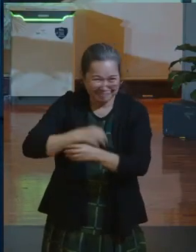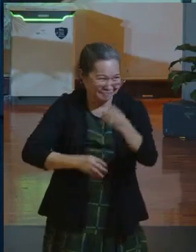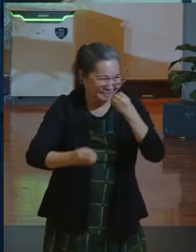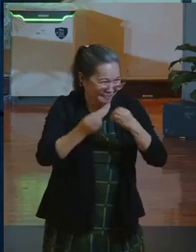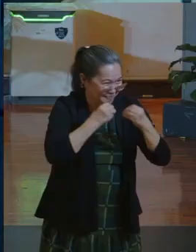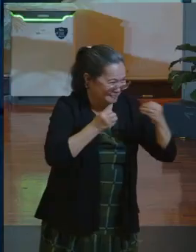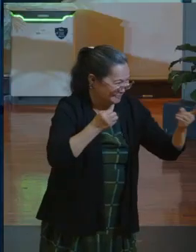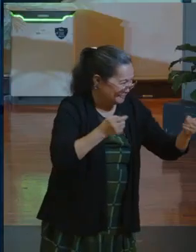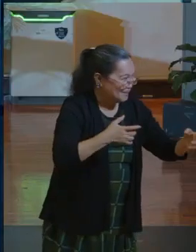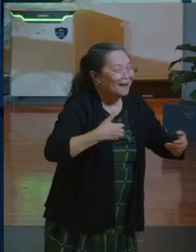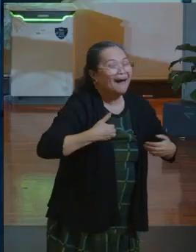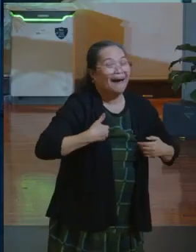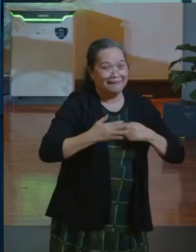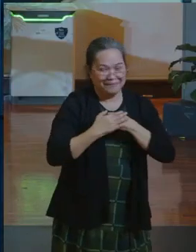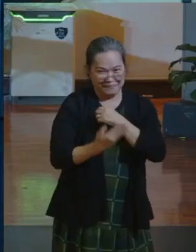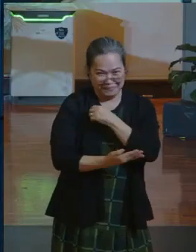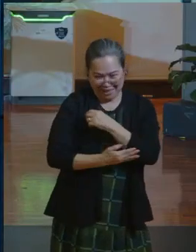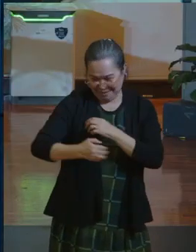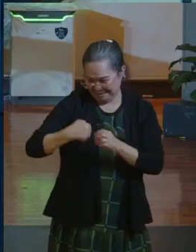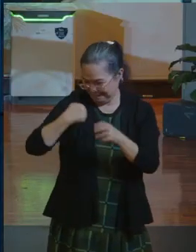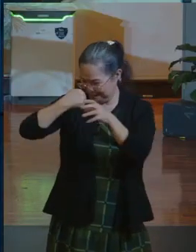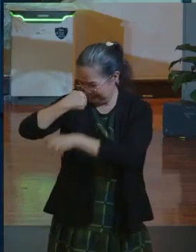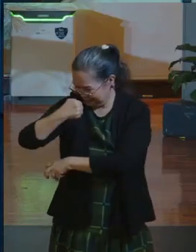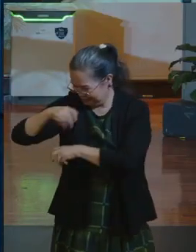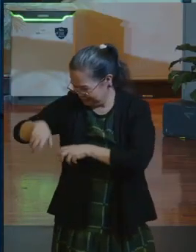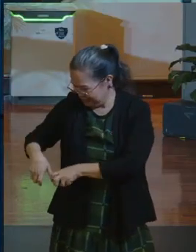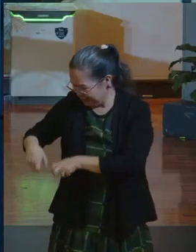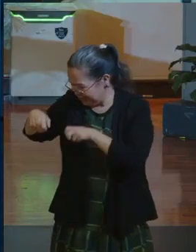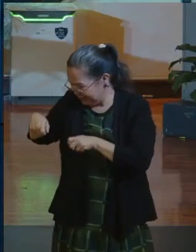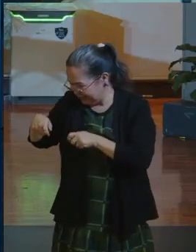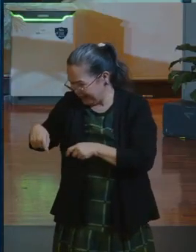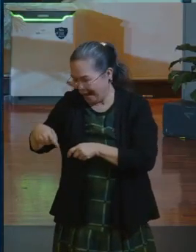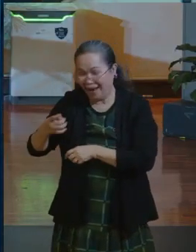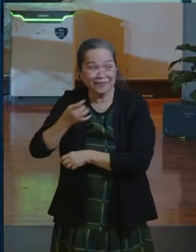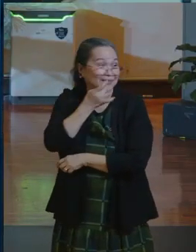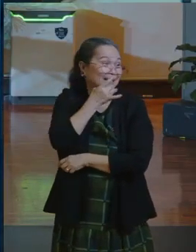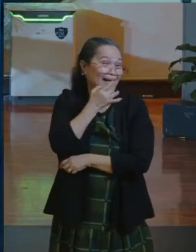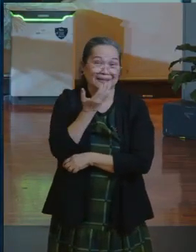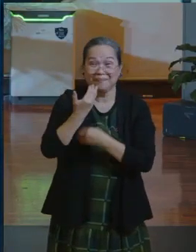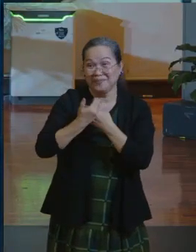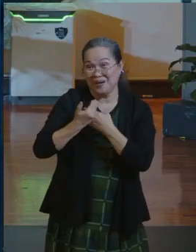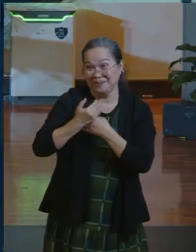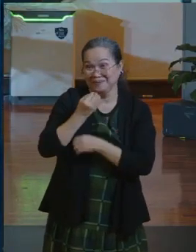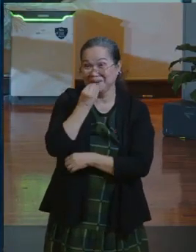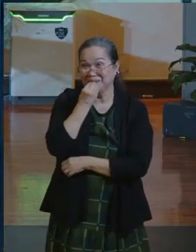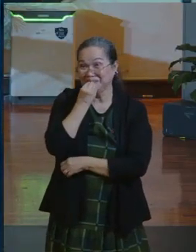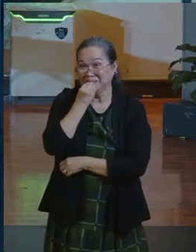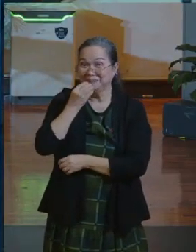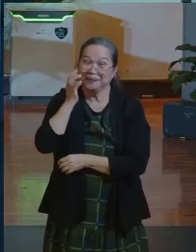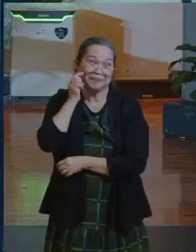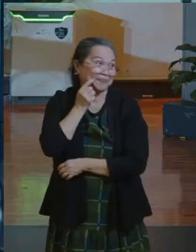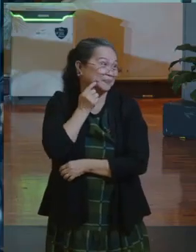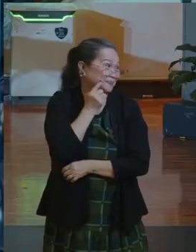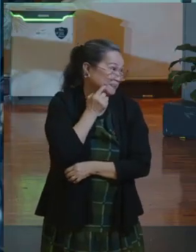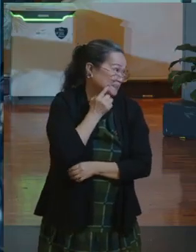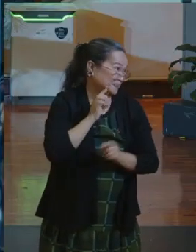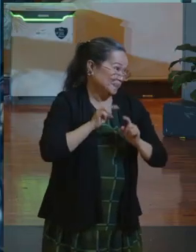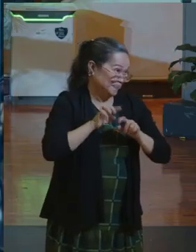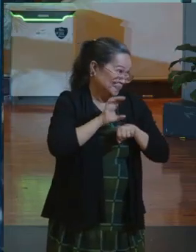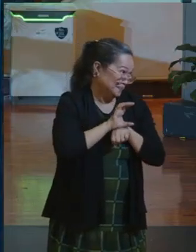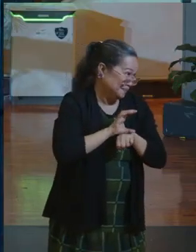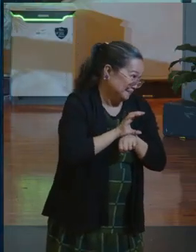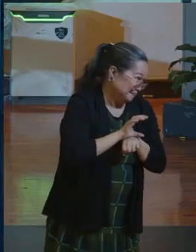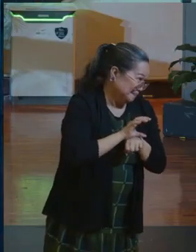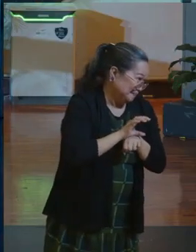May mga dalang bag palagi. Sa loob ng bag, palaging may snack. Di ba? Palaging